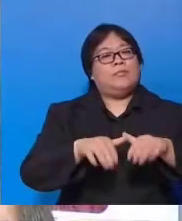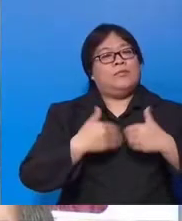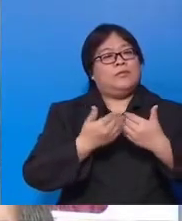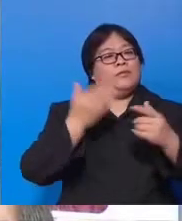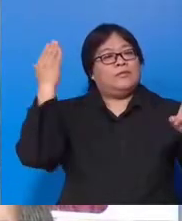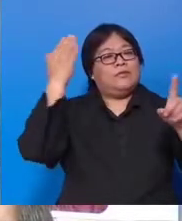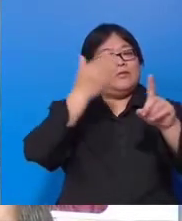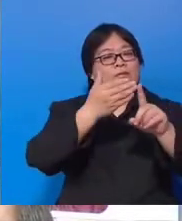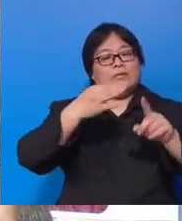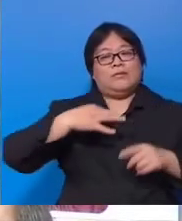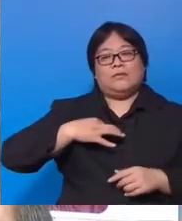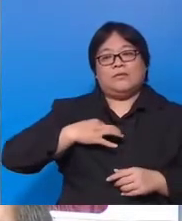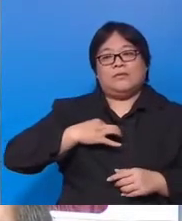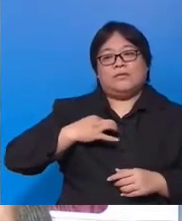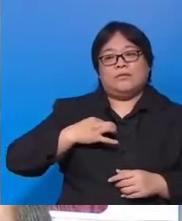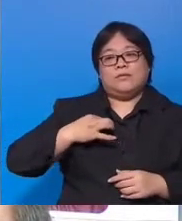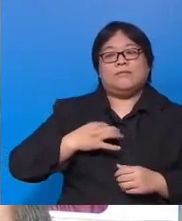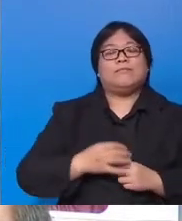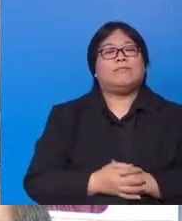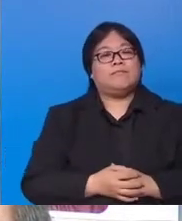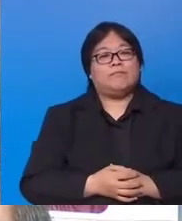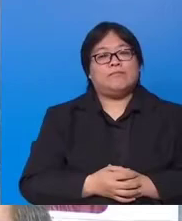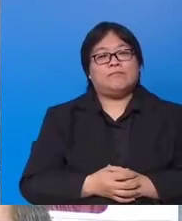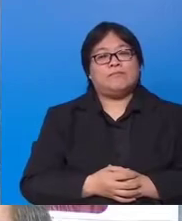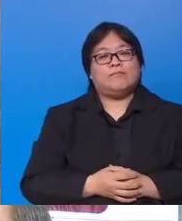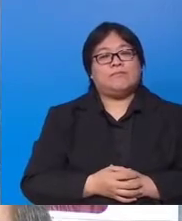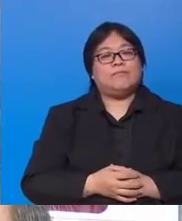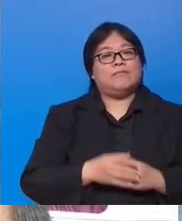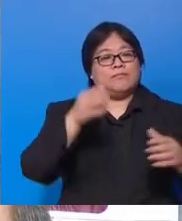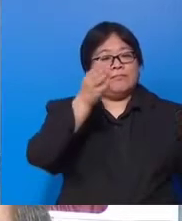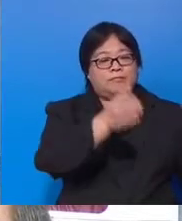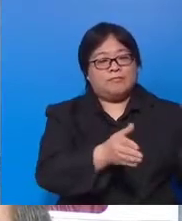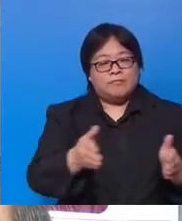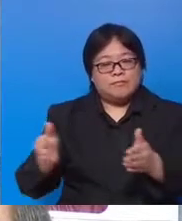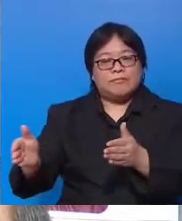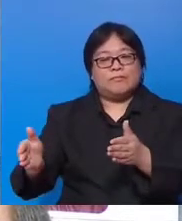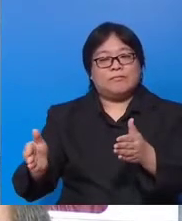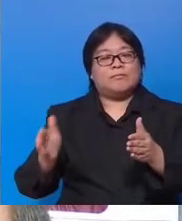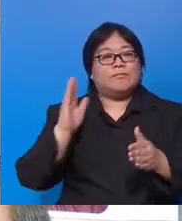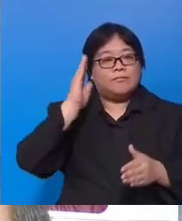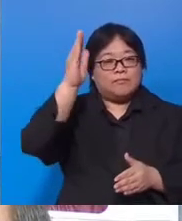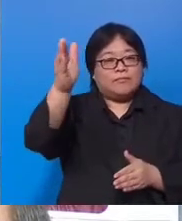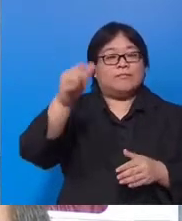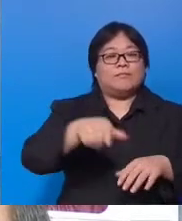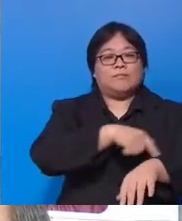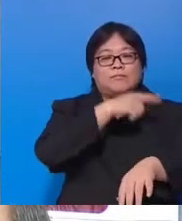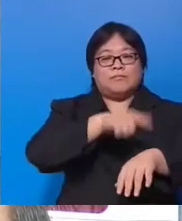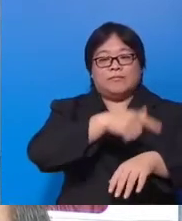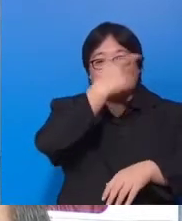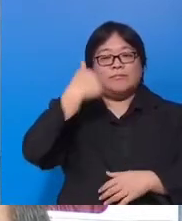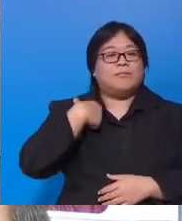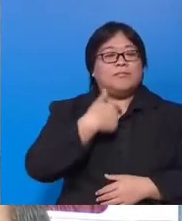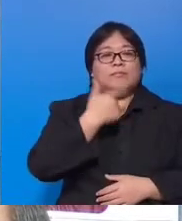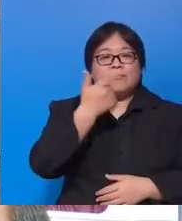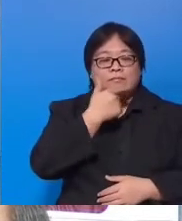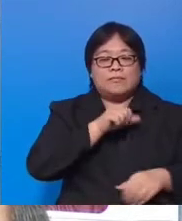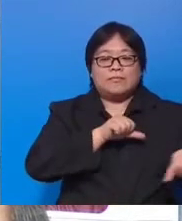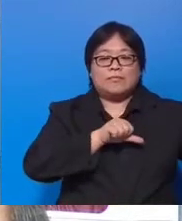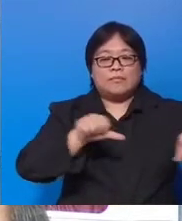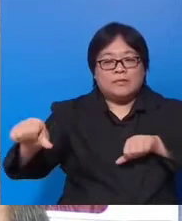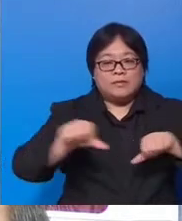Bagaimana hala tuju kesukarelawanan ini dalam perancangan jangka panjang? Kerana kita tidak mahu